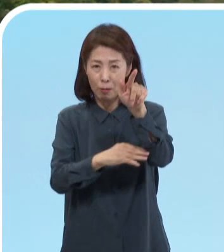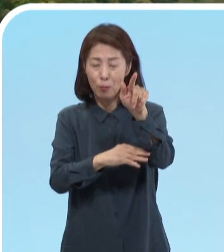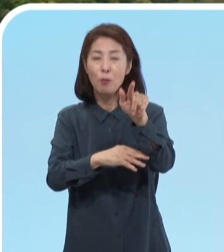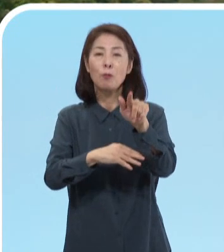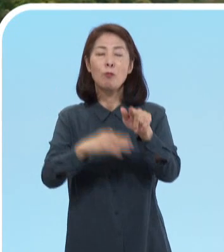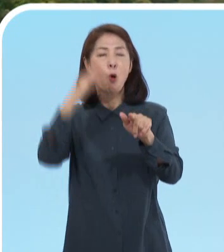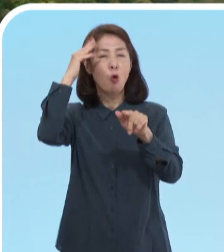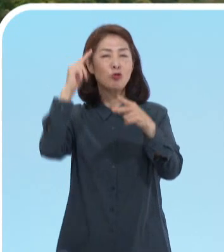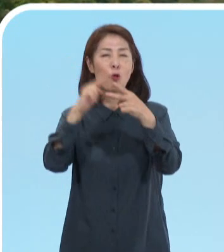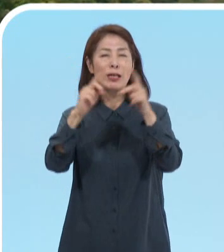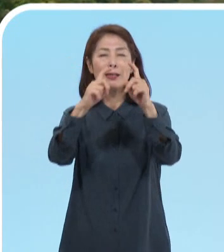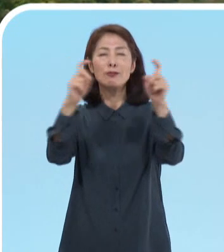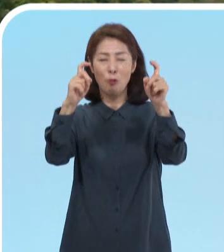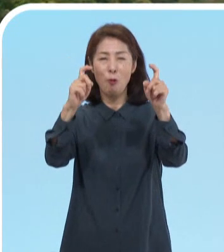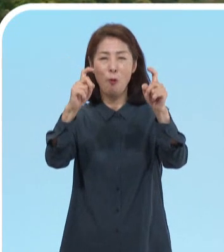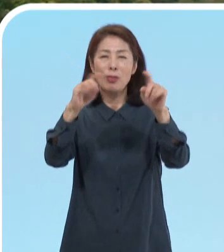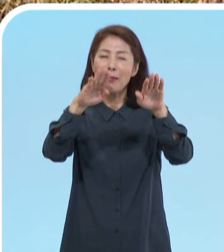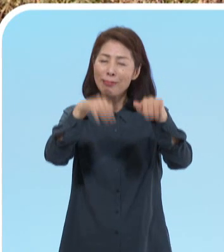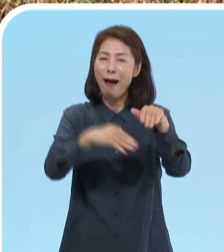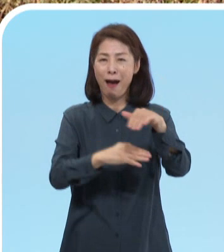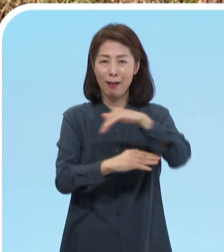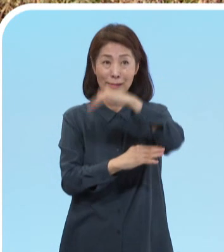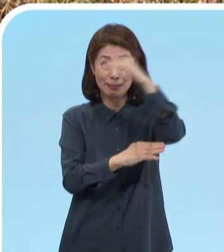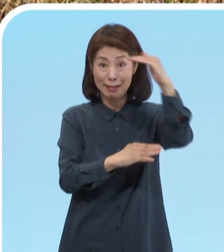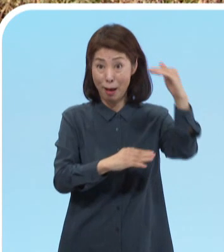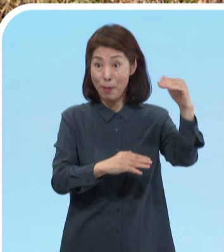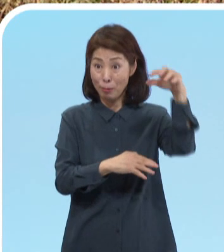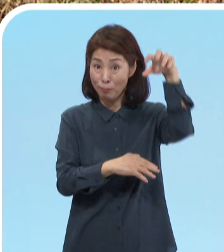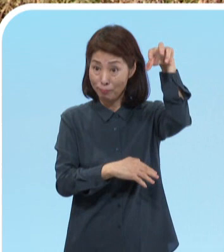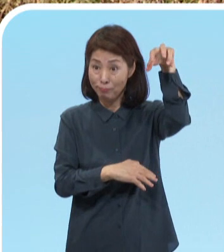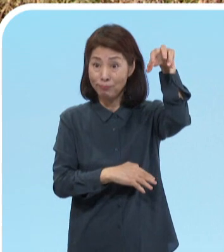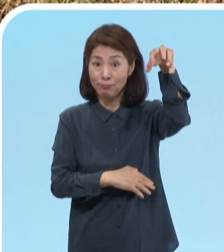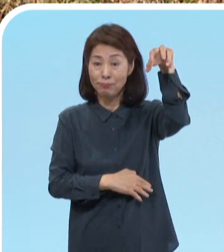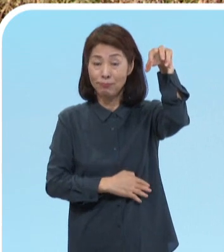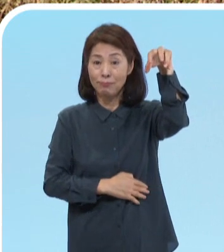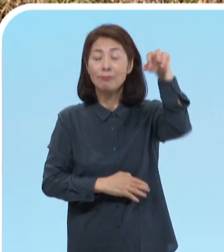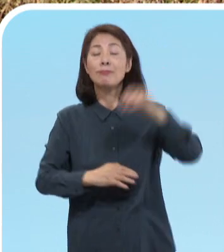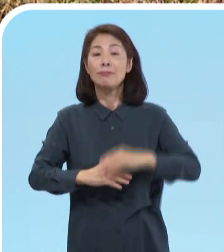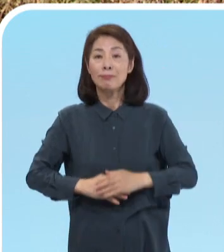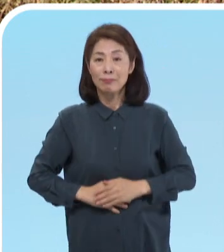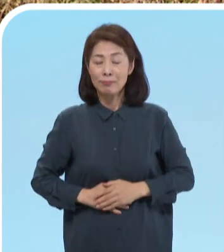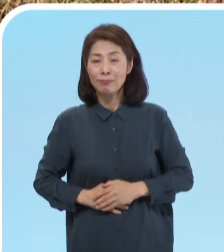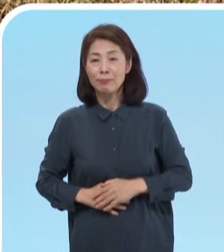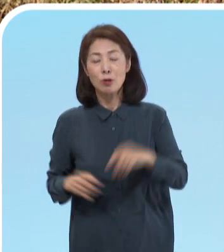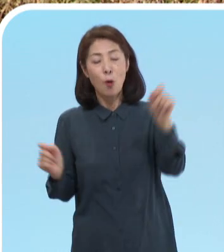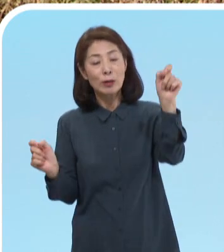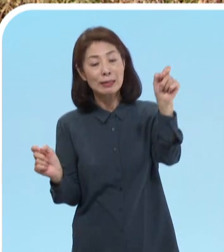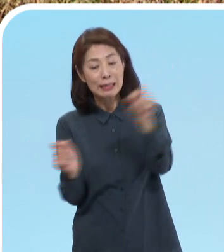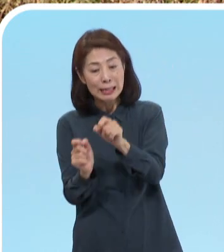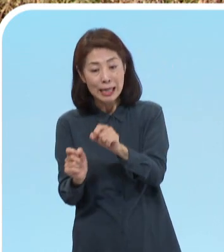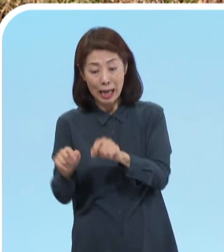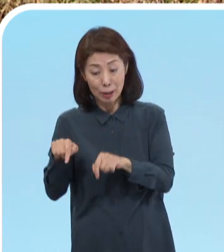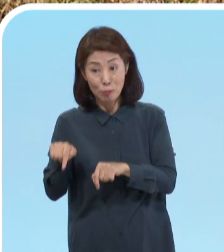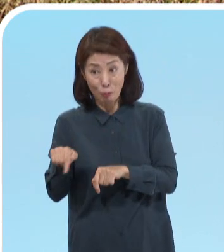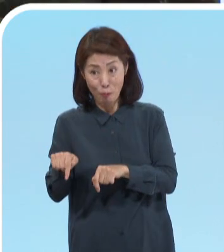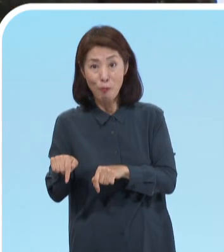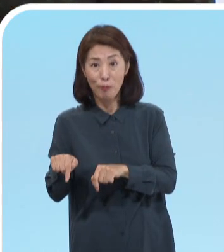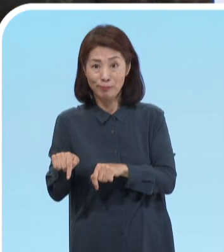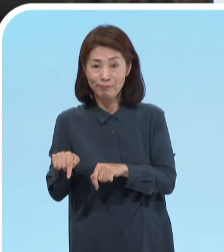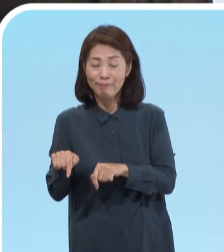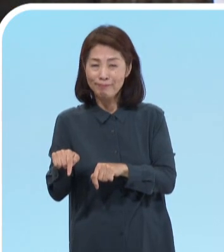井城、そのまあ遺跡というのか山頂にまああるわけなんですけど、そこと目と鼻の先ということなん